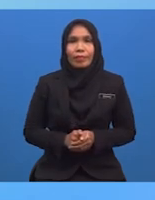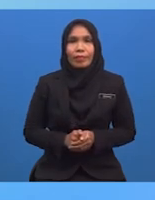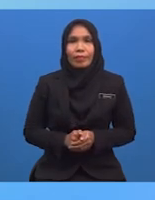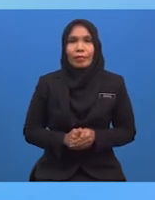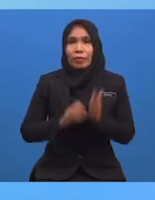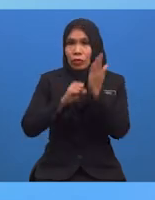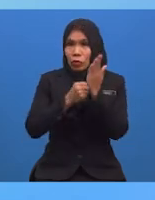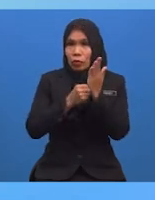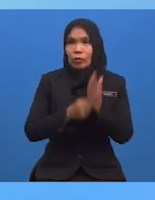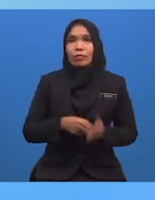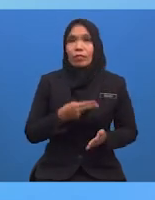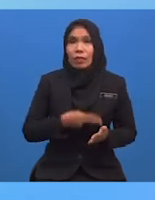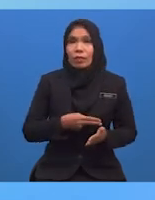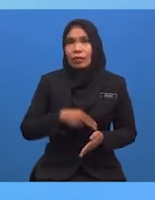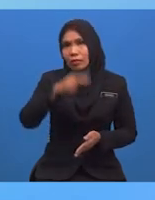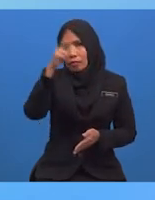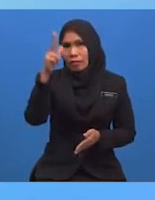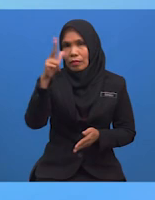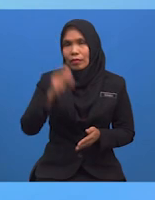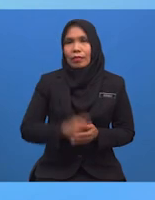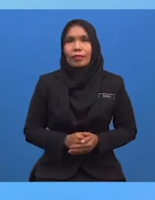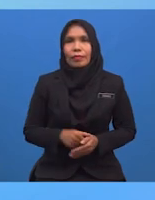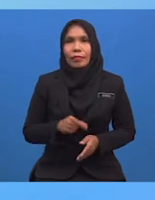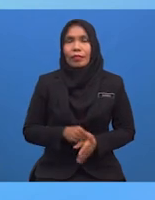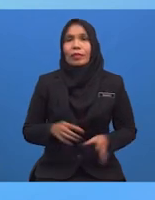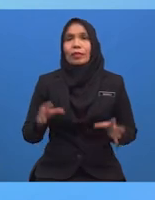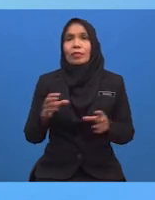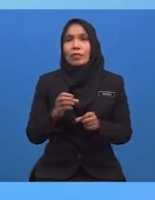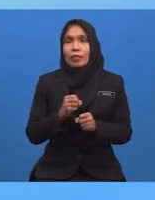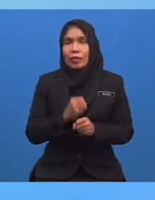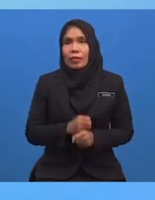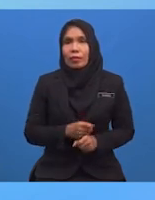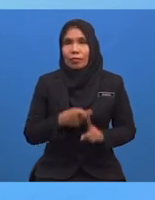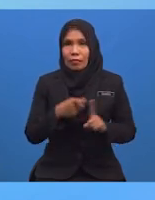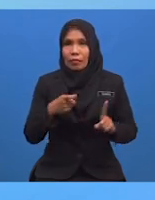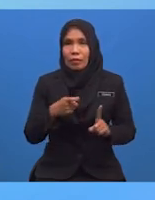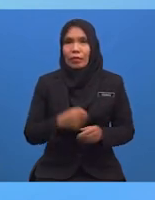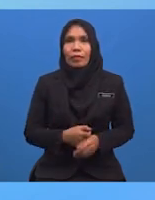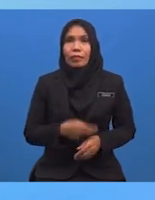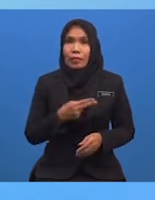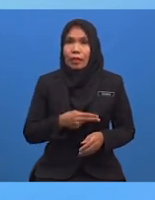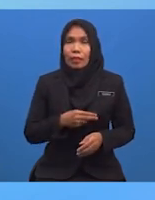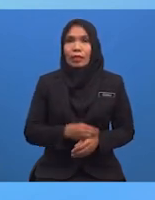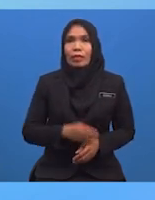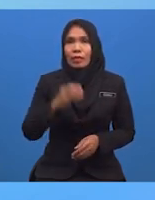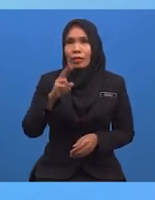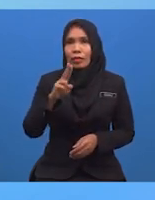Sumber hasil kerajaan diperoleh daripada hasil cukai dan hasil bukan